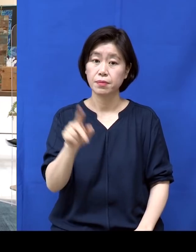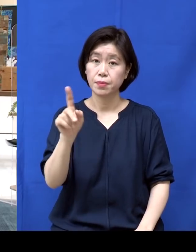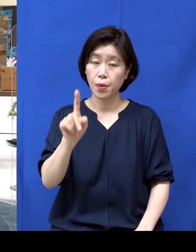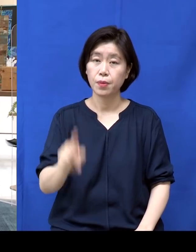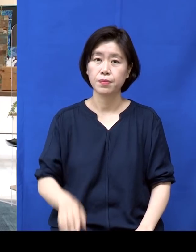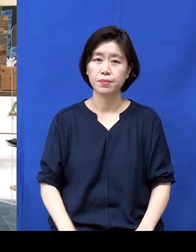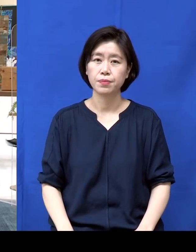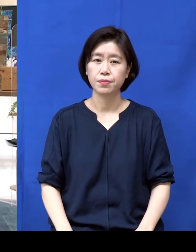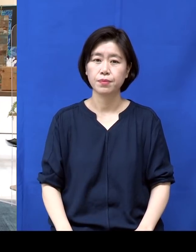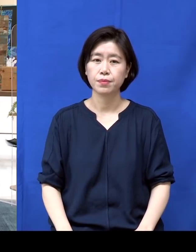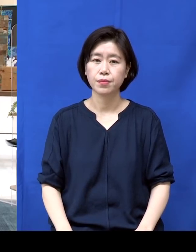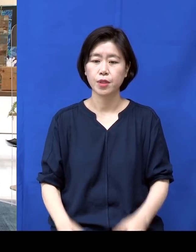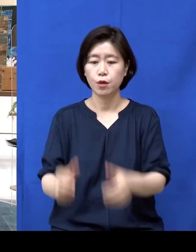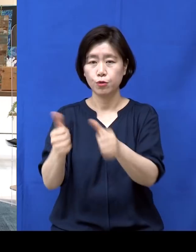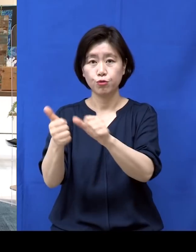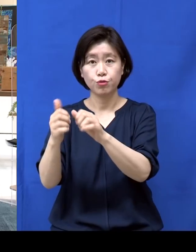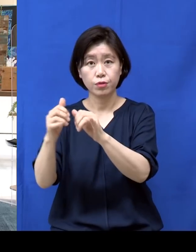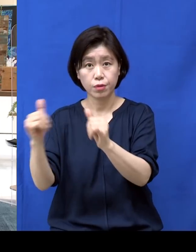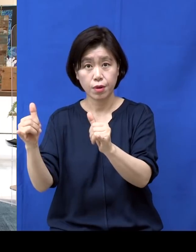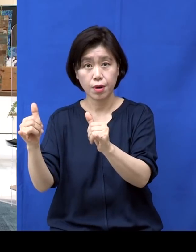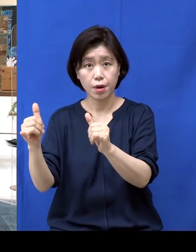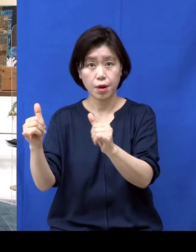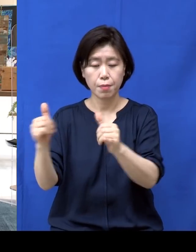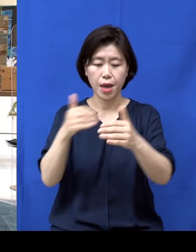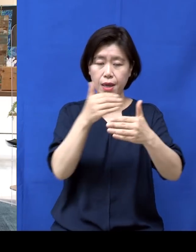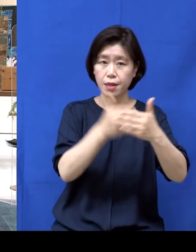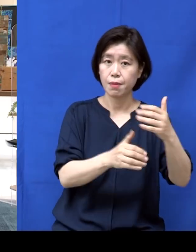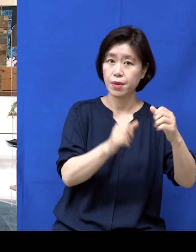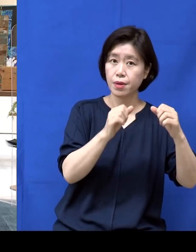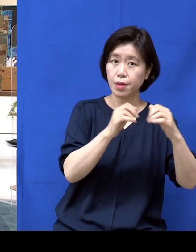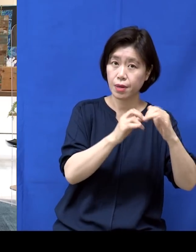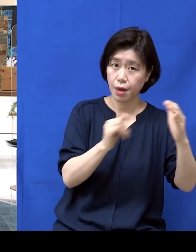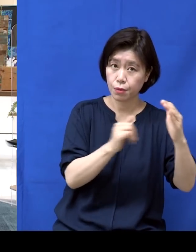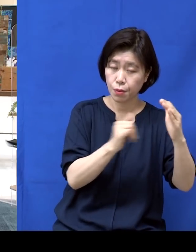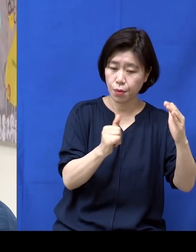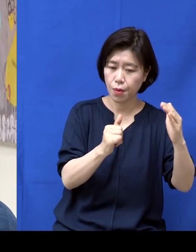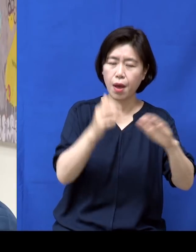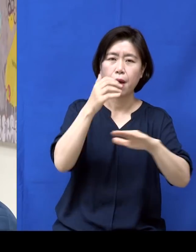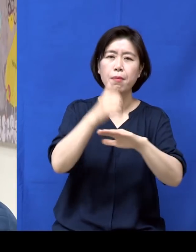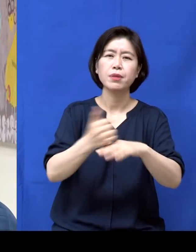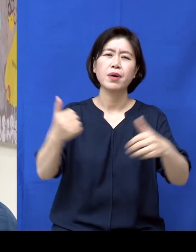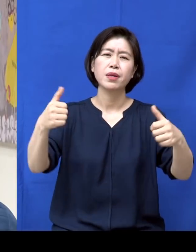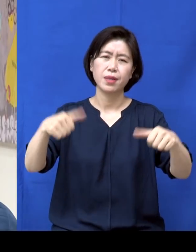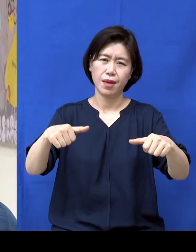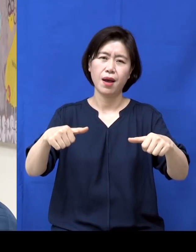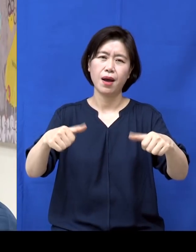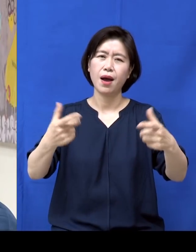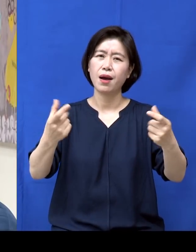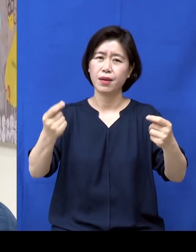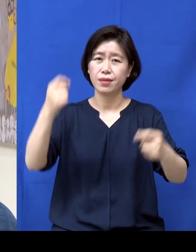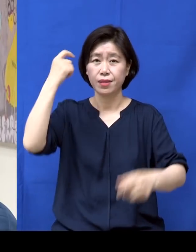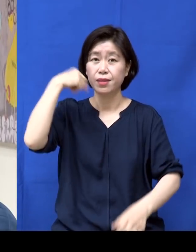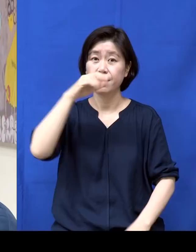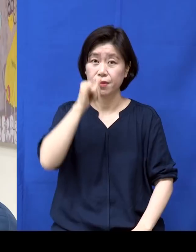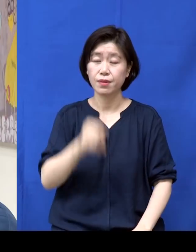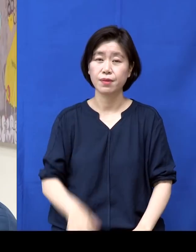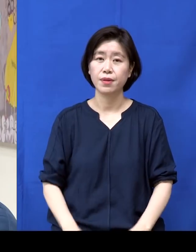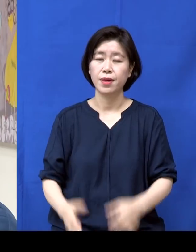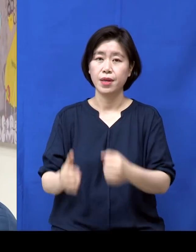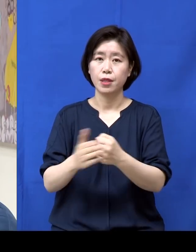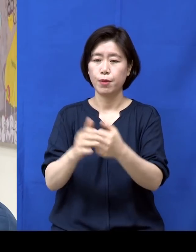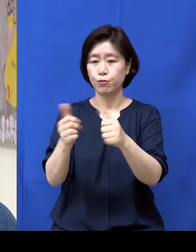고인이 유가족하고 마지막으로 이제 인사를 나누기 위해서 준비하는 과정이기도 하거든요. 네. 그래서 고인을